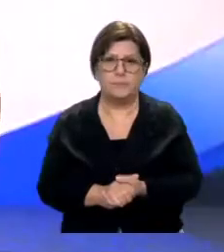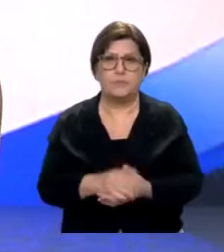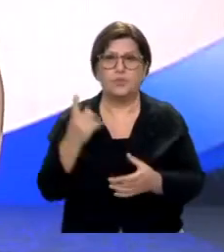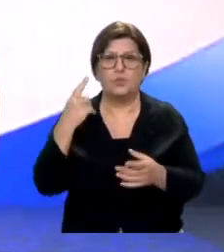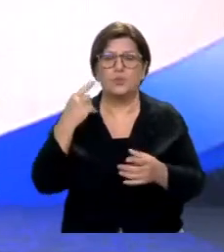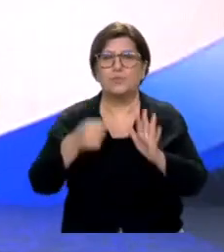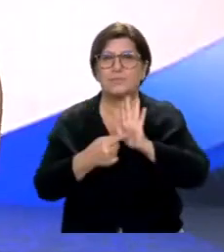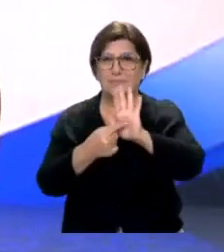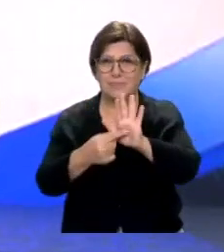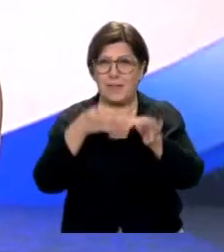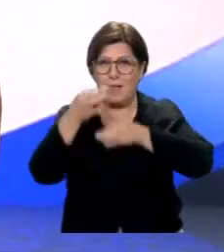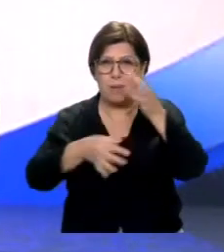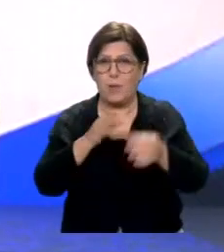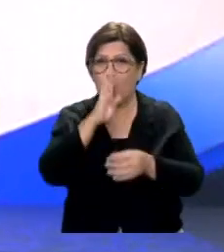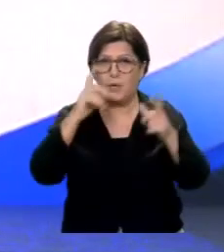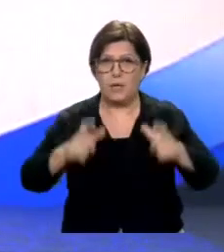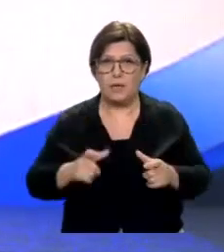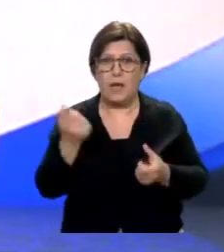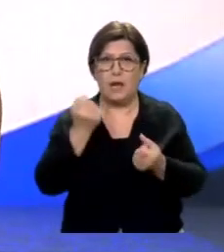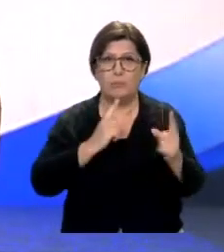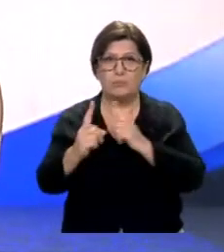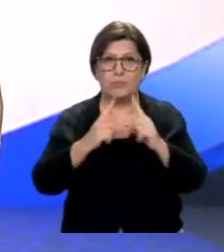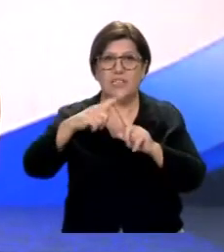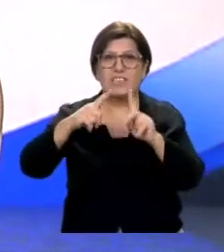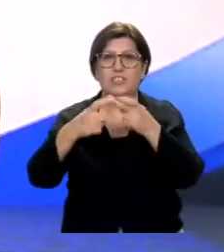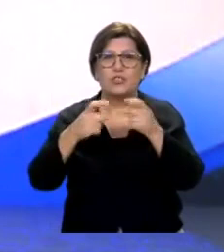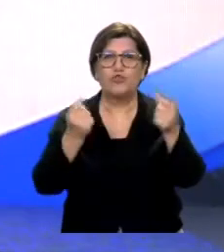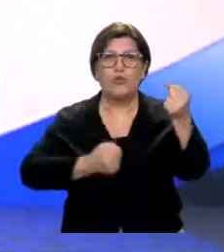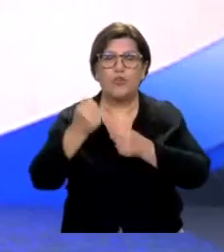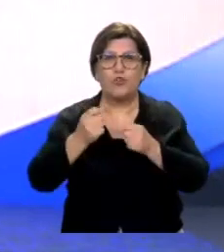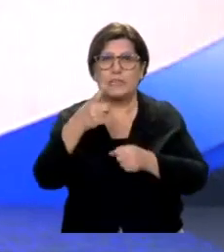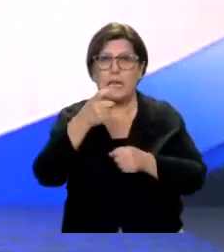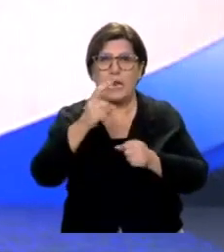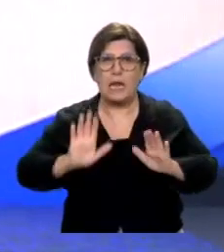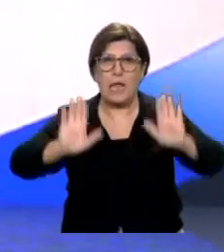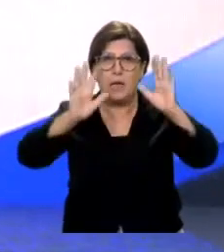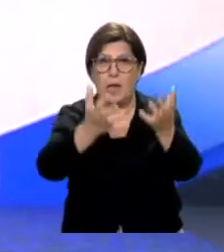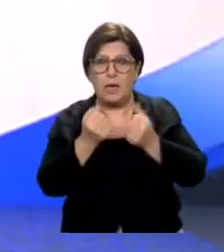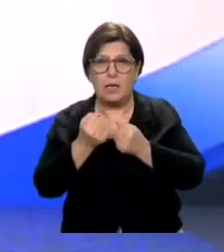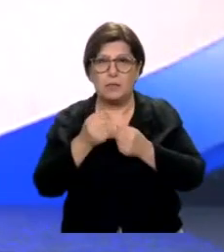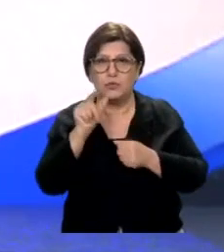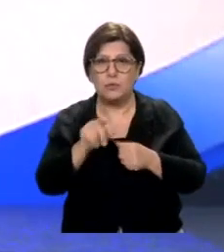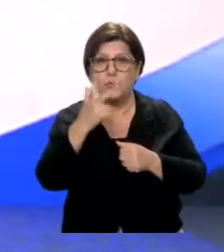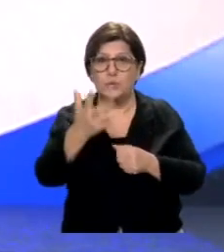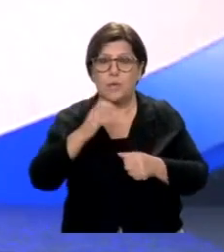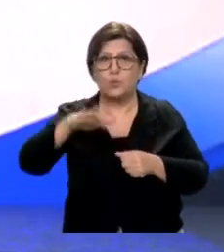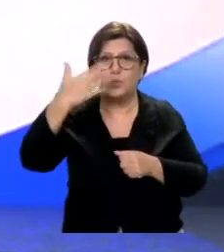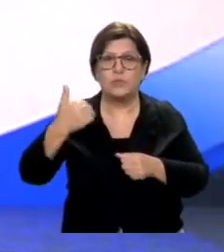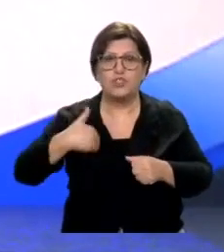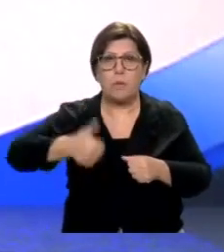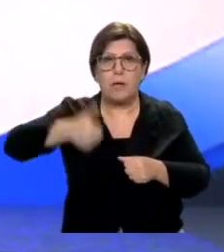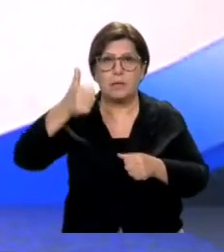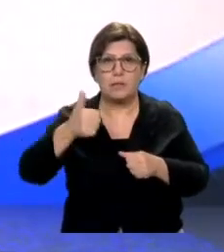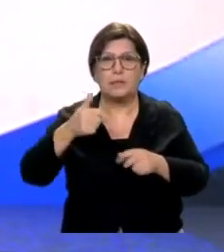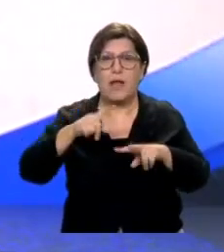Dün ekrana getirmiştik Kocaeli'de otoyolda tır şoförünü silahla rehin alan o şüpheliyi. 3 saatin sonunda İçişleri Bakanı